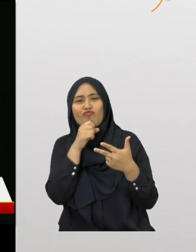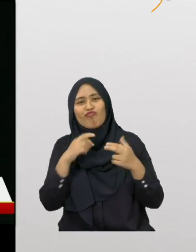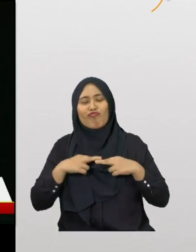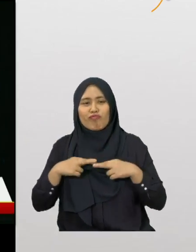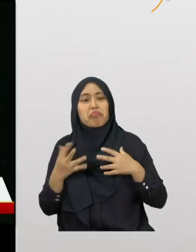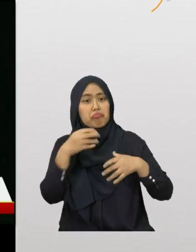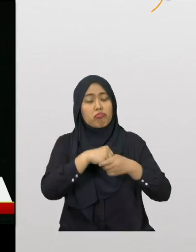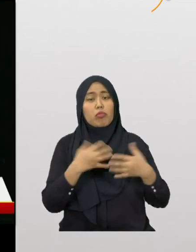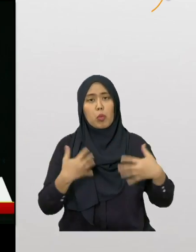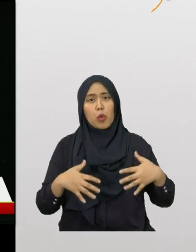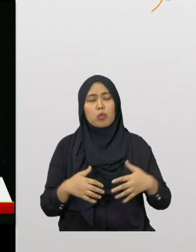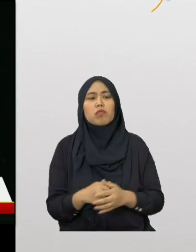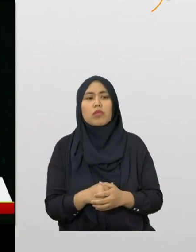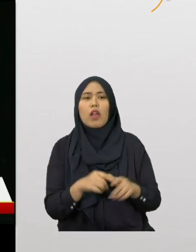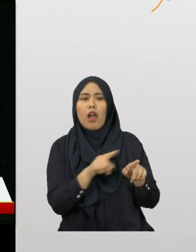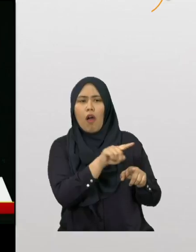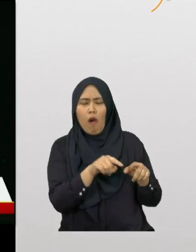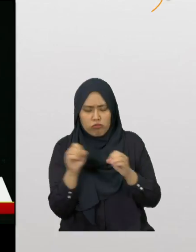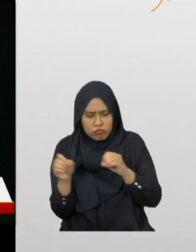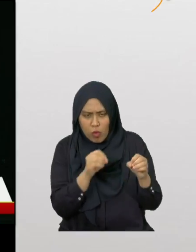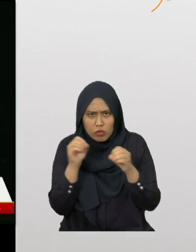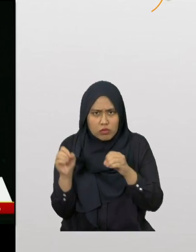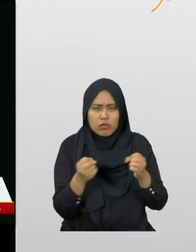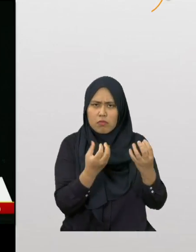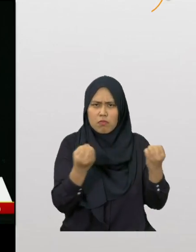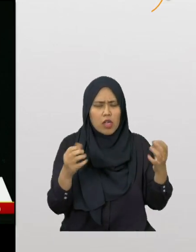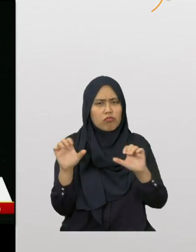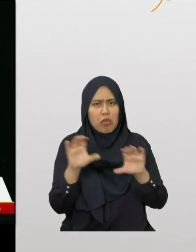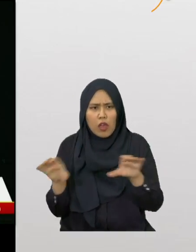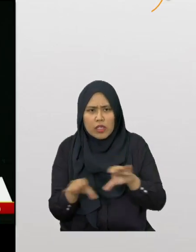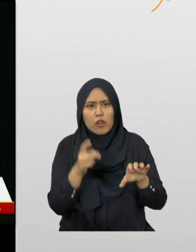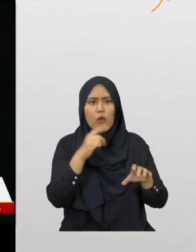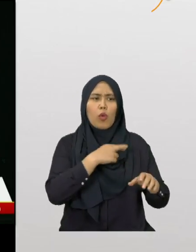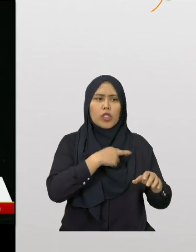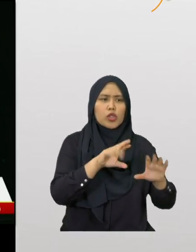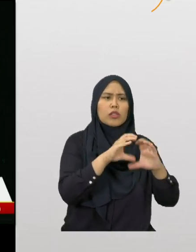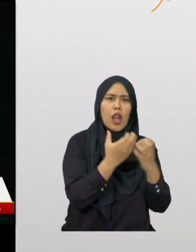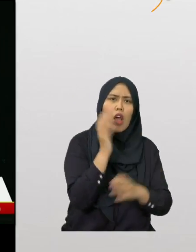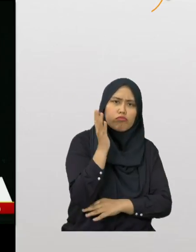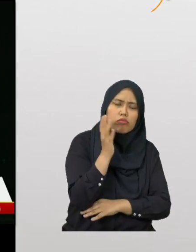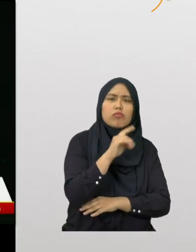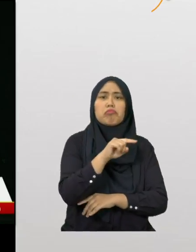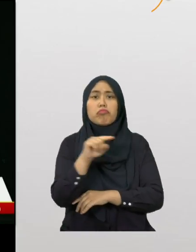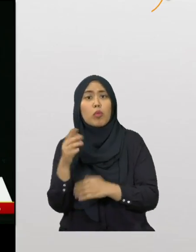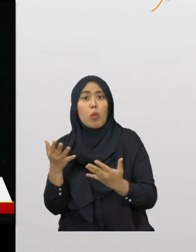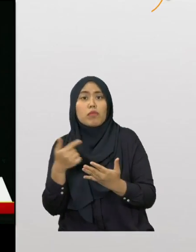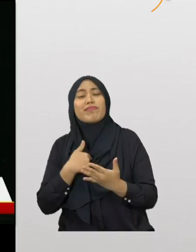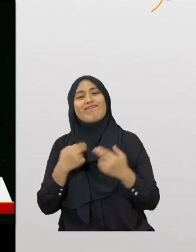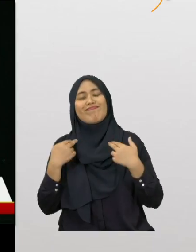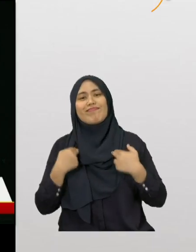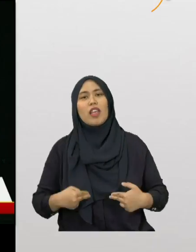Mereka anjurkan pelbagai aktiviti dari kelas agama dan keibubapaan hinggalah ke pemeriksaan